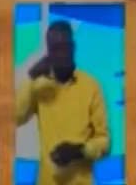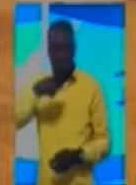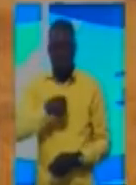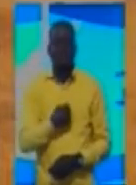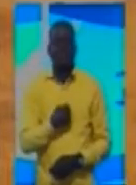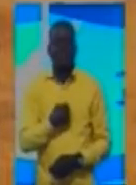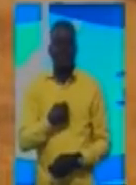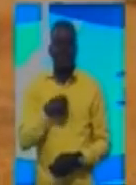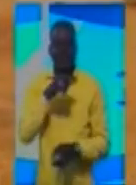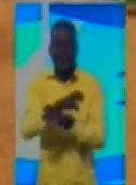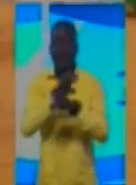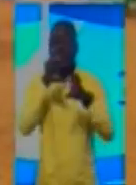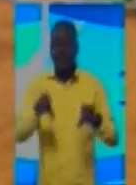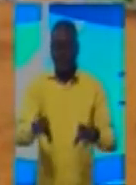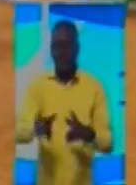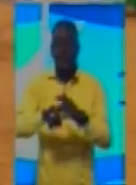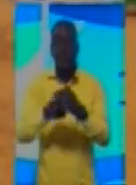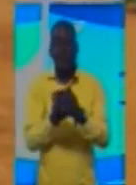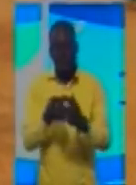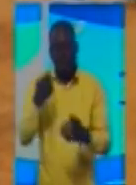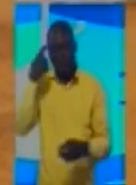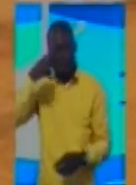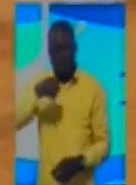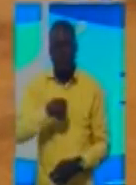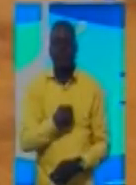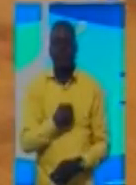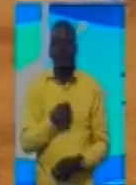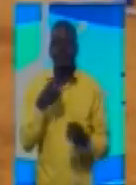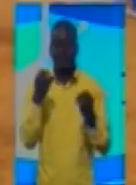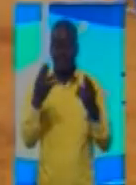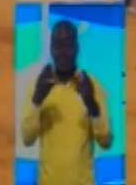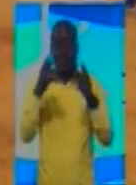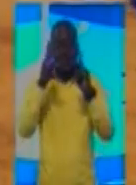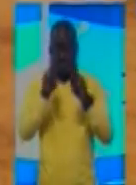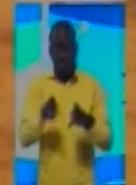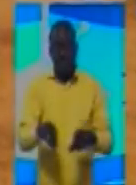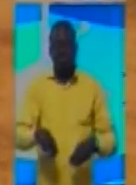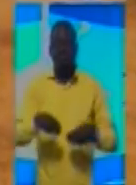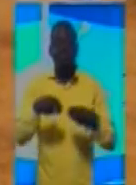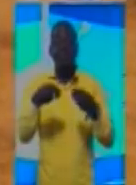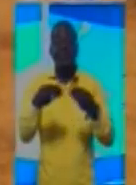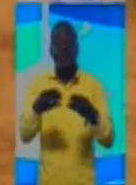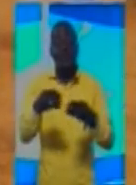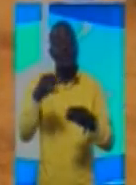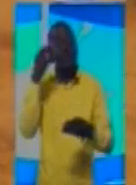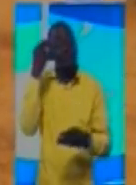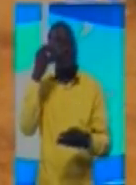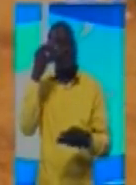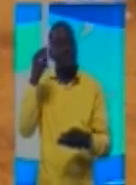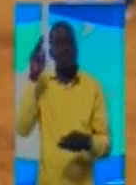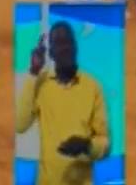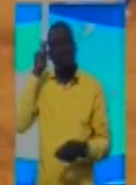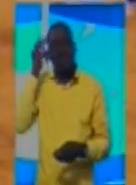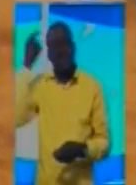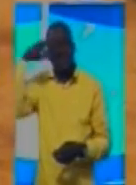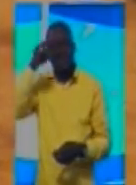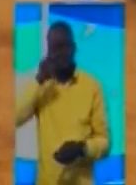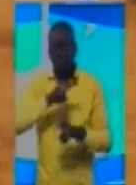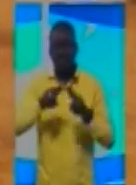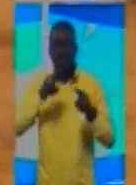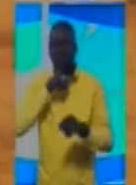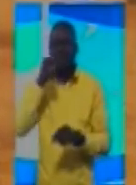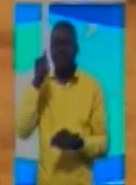c'est l'entrepreneuriat qui commence pour moi. Beaucoup de gens s'adonnent à des mentalités qui ne sont pas totalement